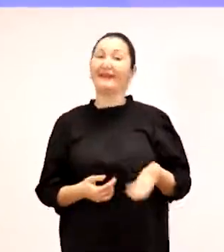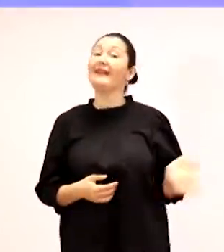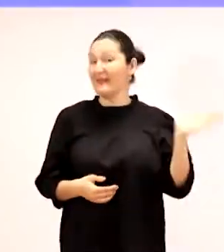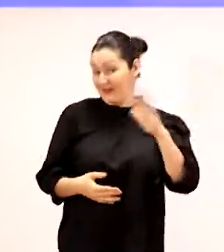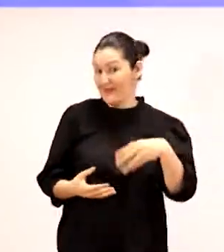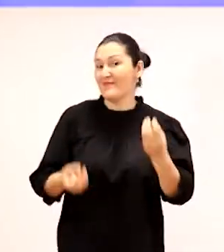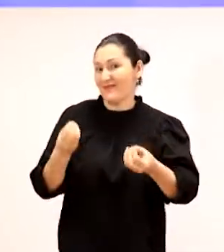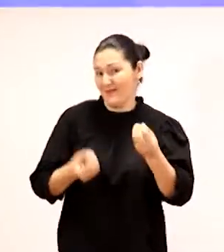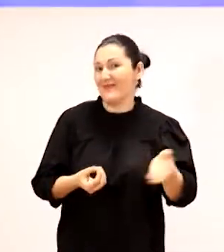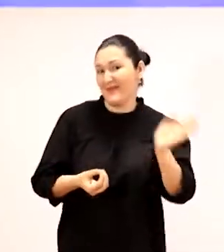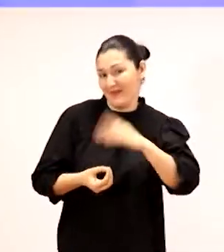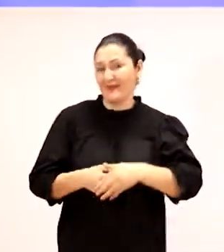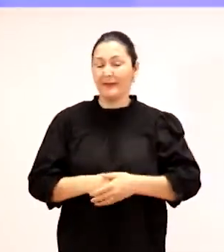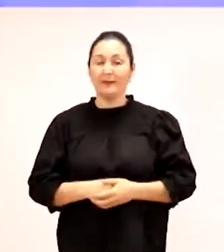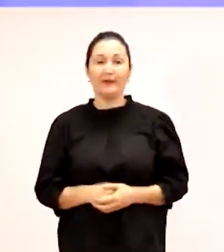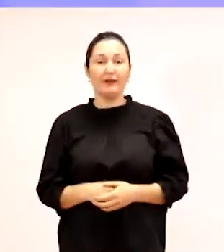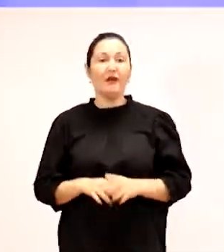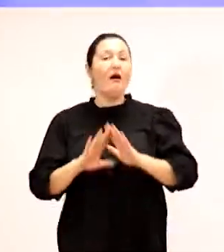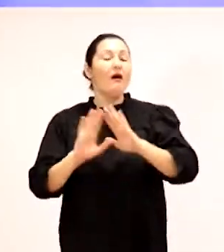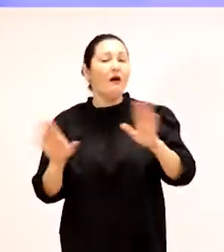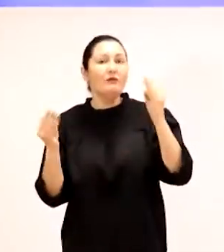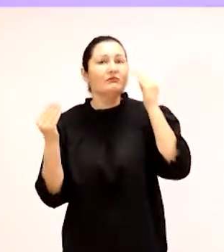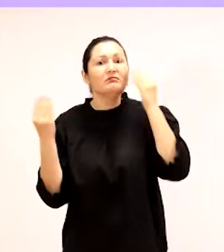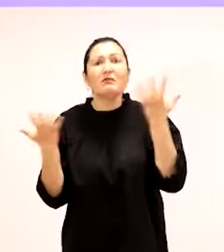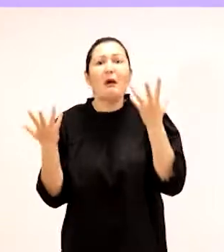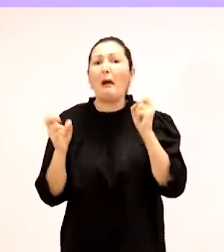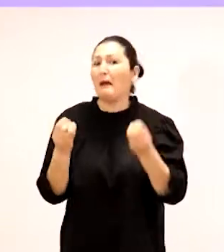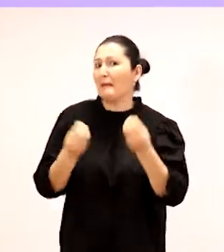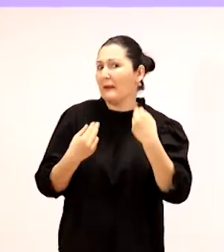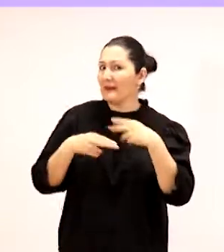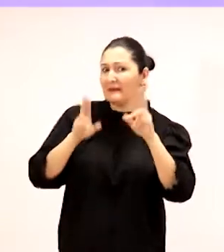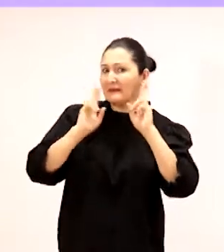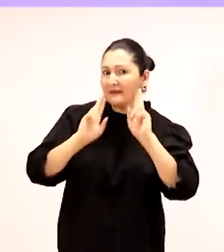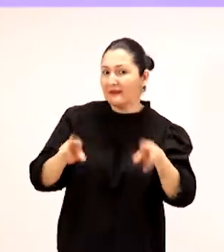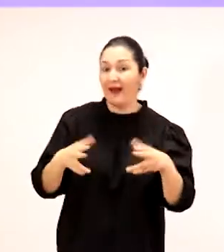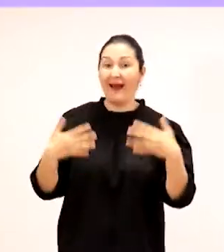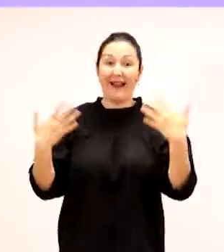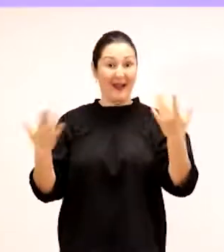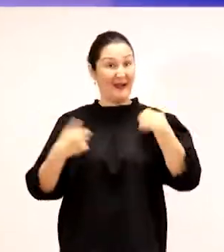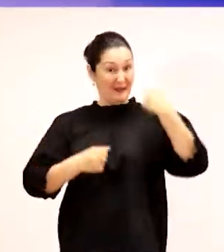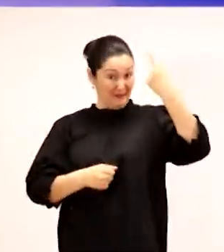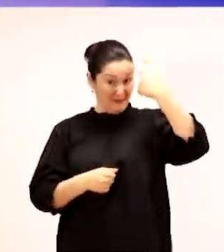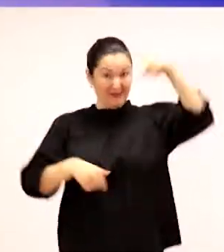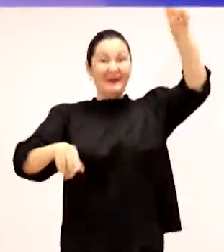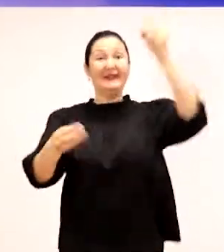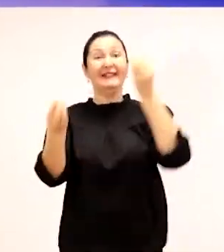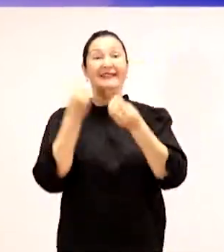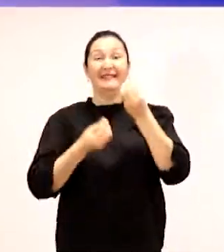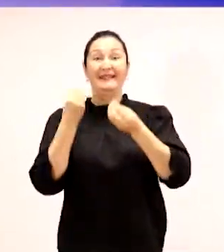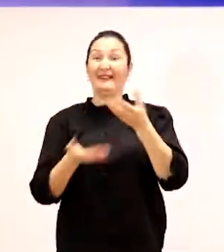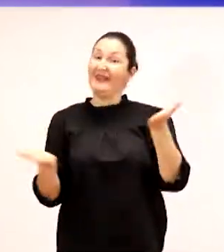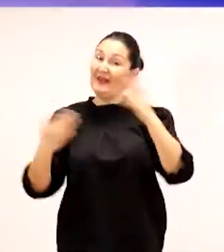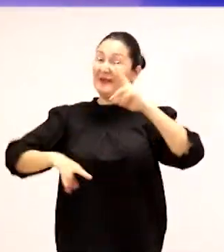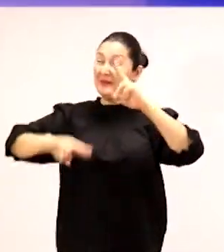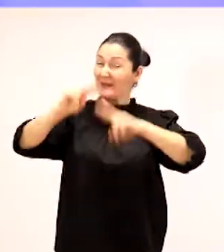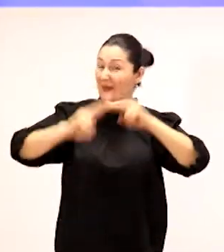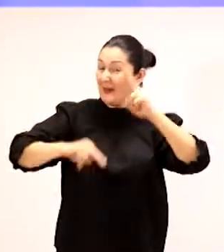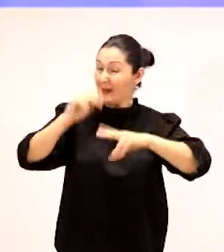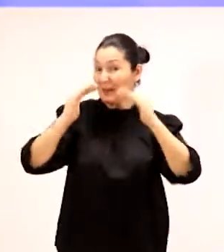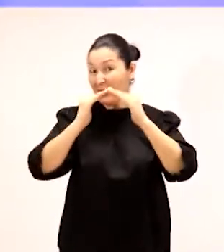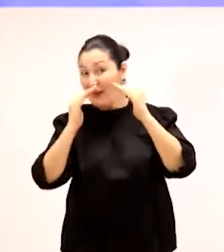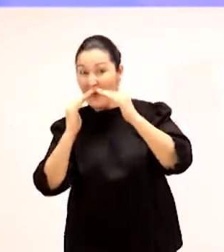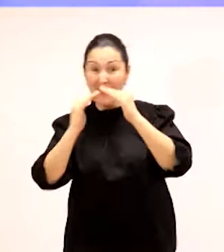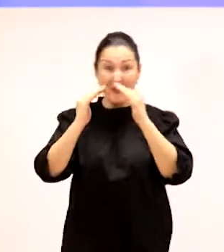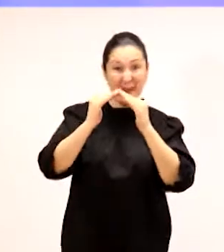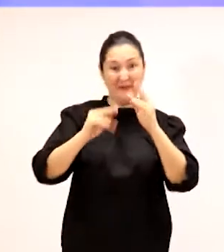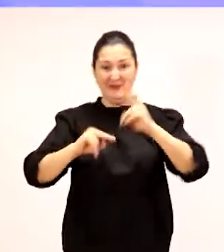давай! Только я не знаю как! Ха, а я уже придумала! О. Давай строить дом!